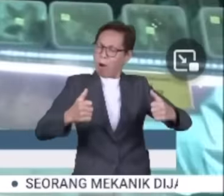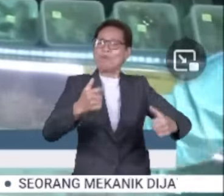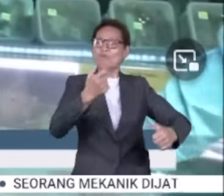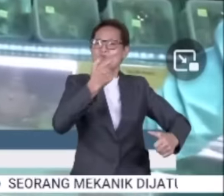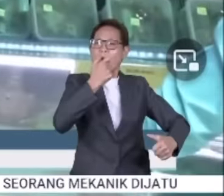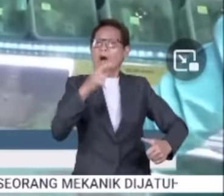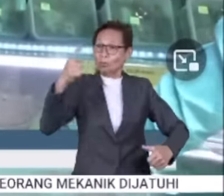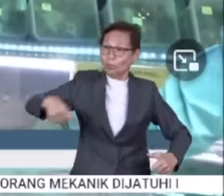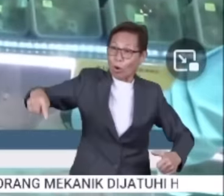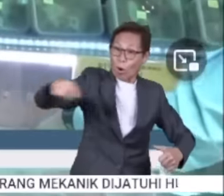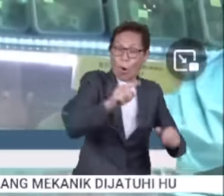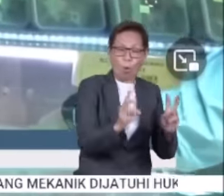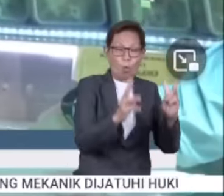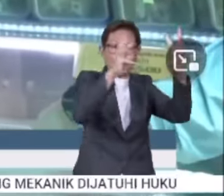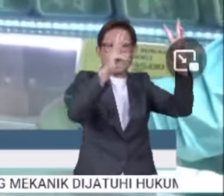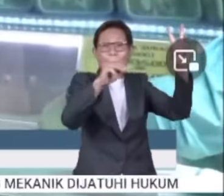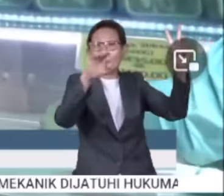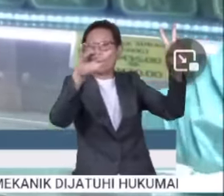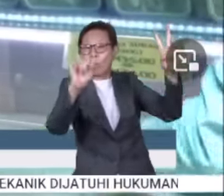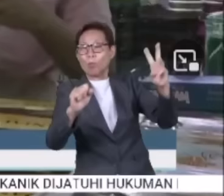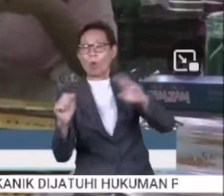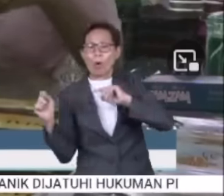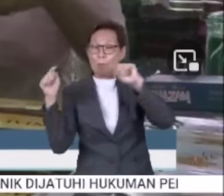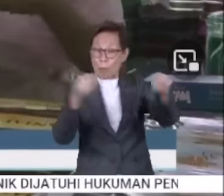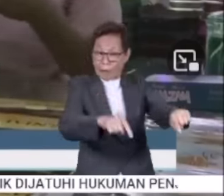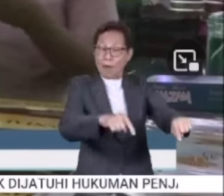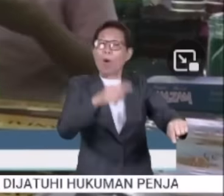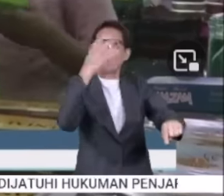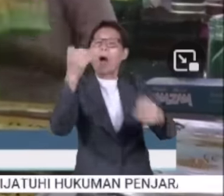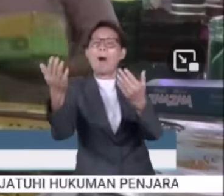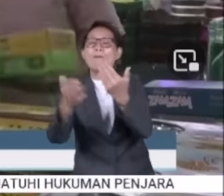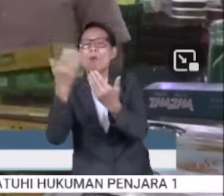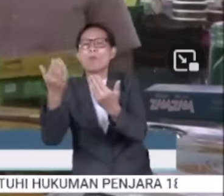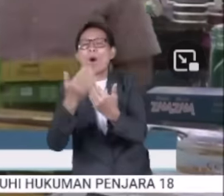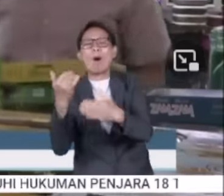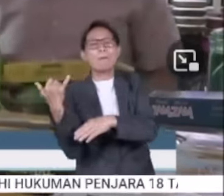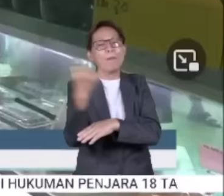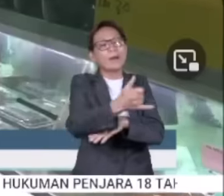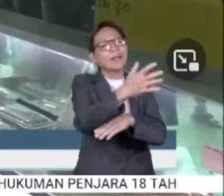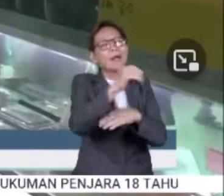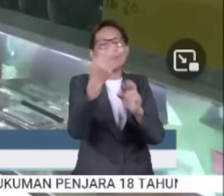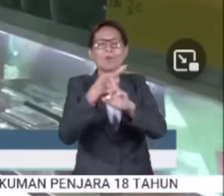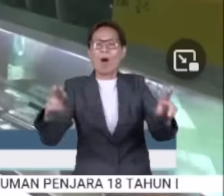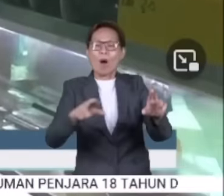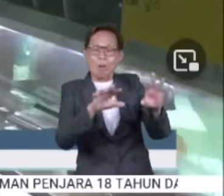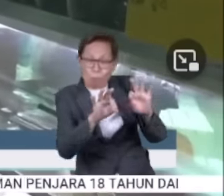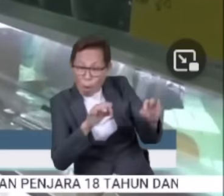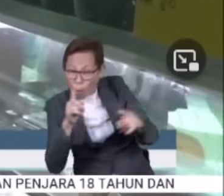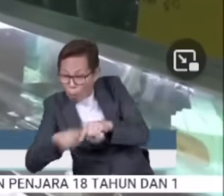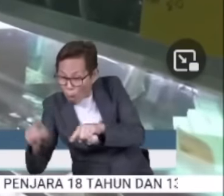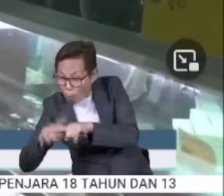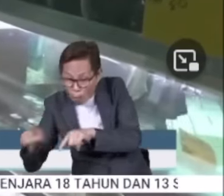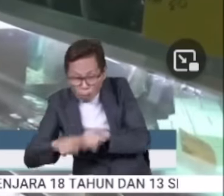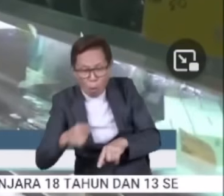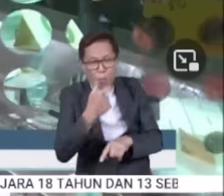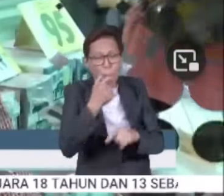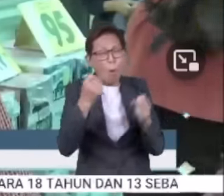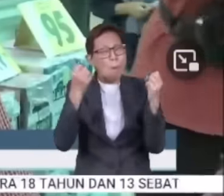orang ramai, Wisma Muiz sering menjadi persinggahan kerana mudah diakses dan menyediakan pilihan kurma yang luas.